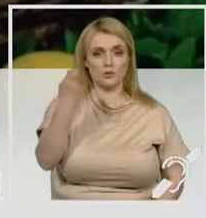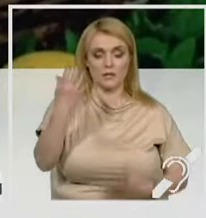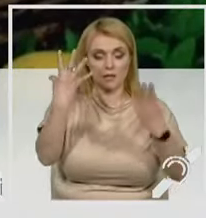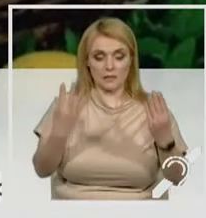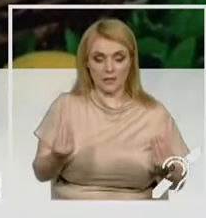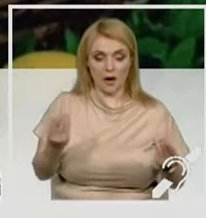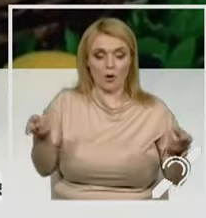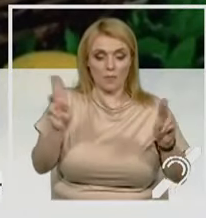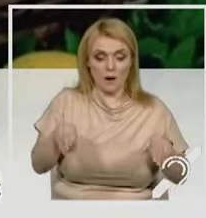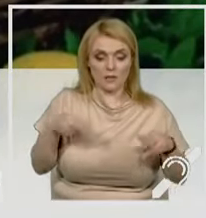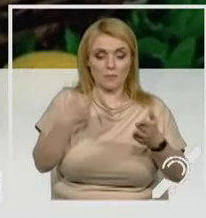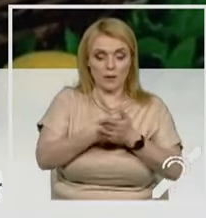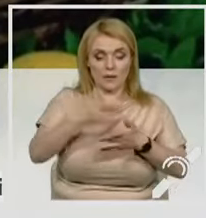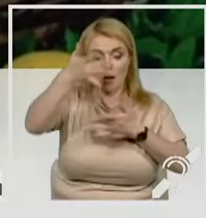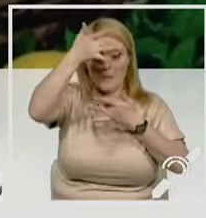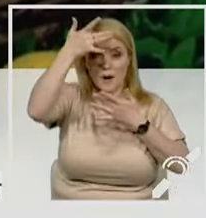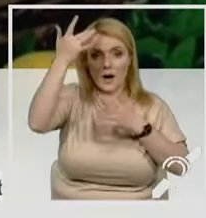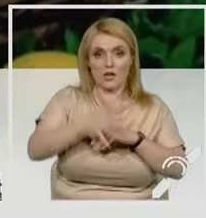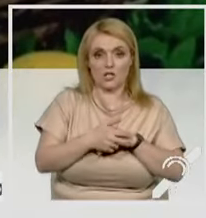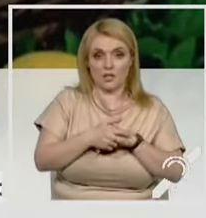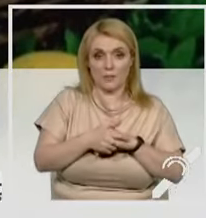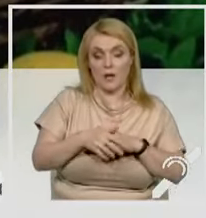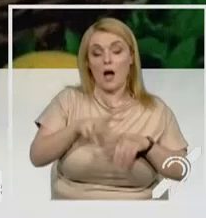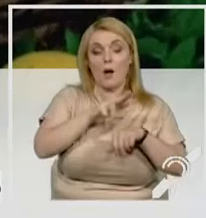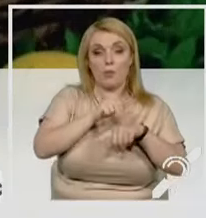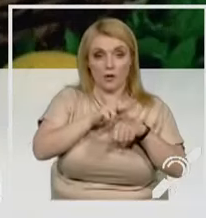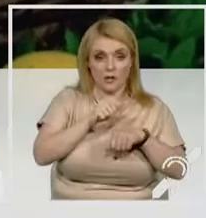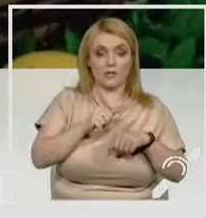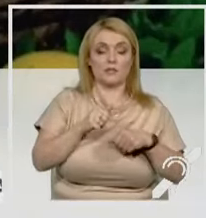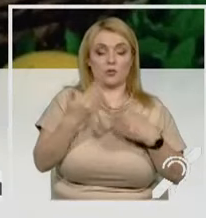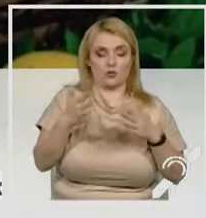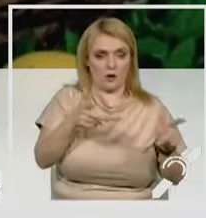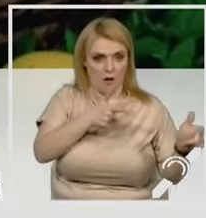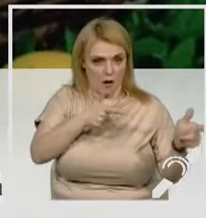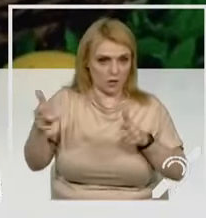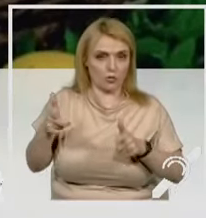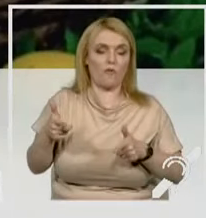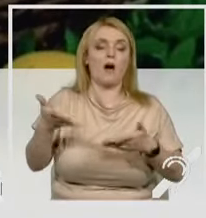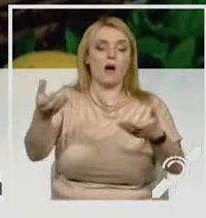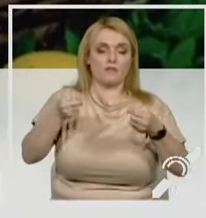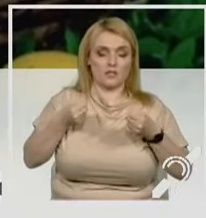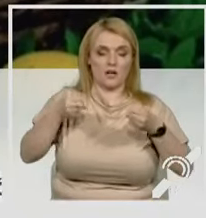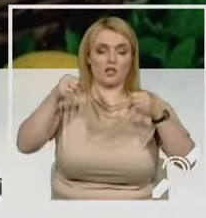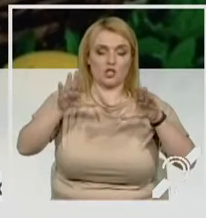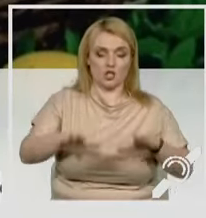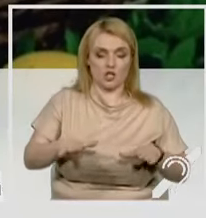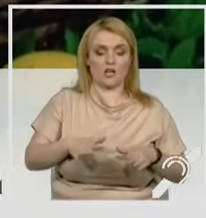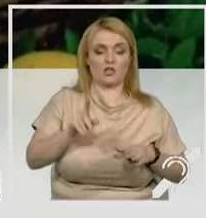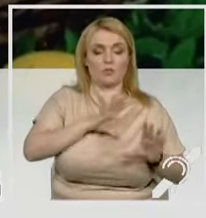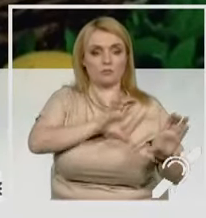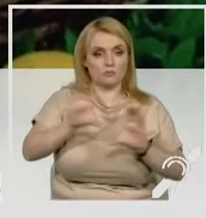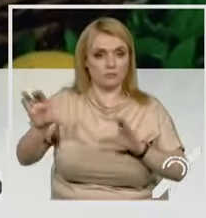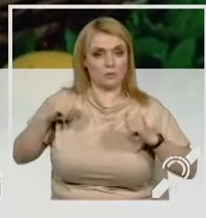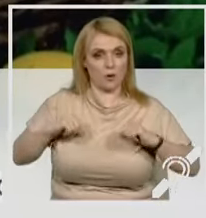Sunt zile numărate până la Paște, iar instituțiile statului au luat deja un șir de măsuri pentru a asigura ordinea și securitatea publică